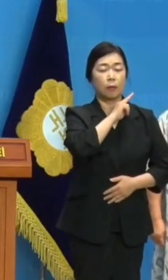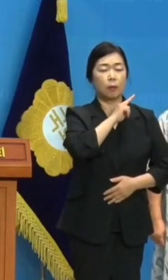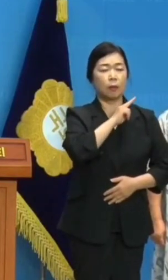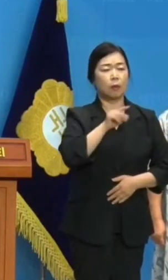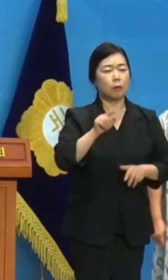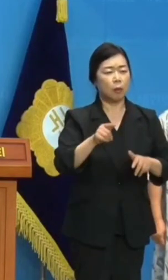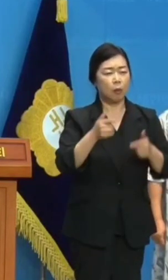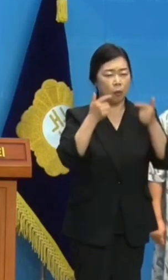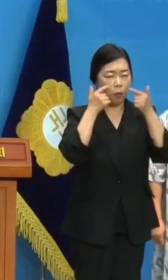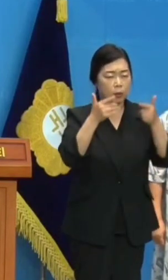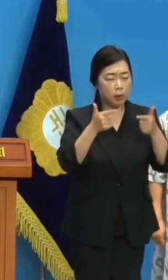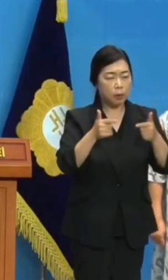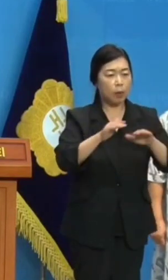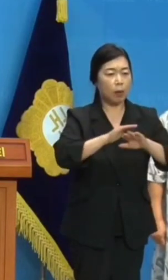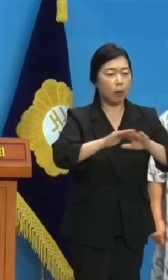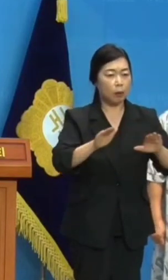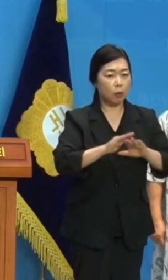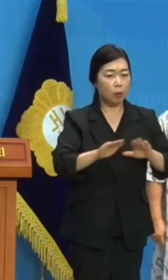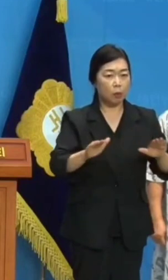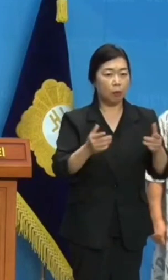좀 해소돼야 될 텐데